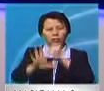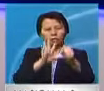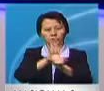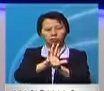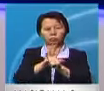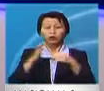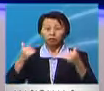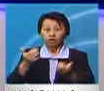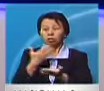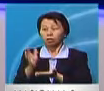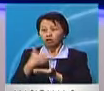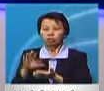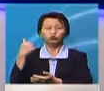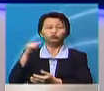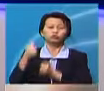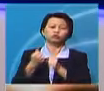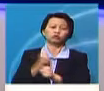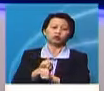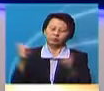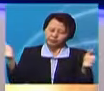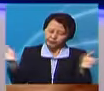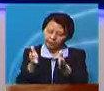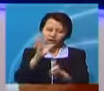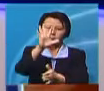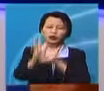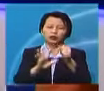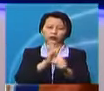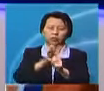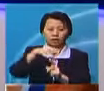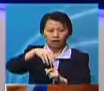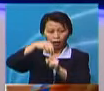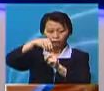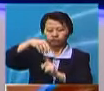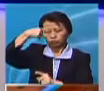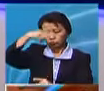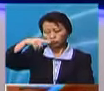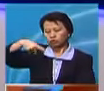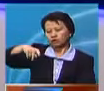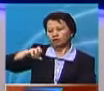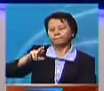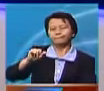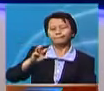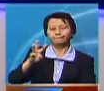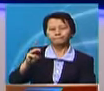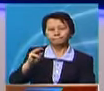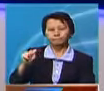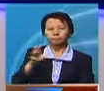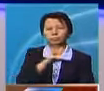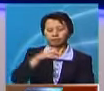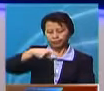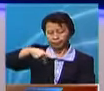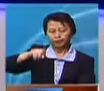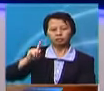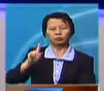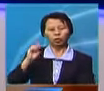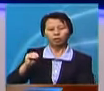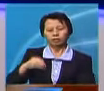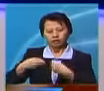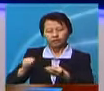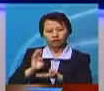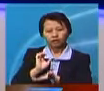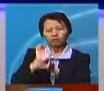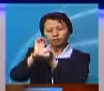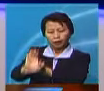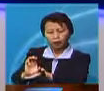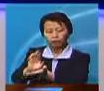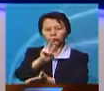berbanding 10 tahun sekarang. Ya, khususnya bagi rumah prima dan perumahan penjawat awam Satu Malaysia PPA1M yang diberi subsidi